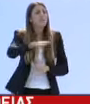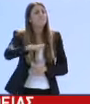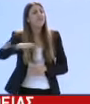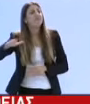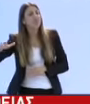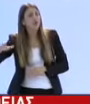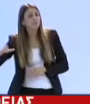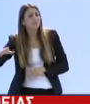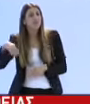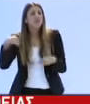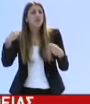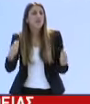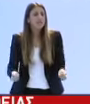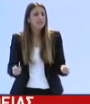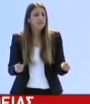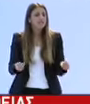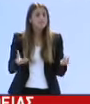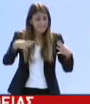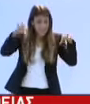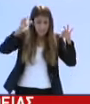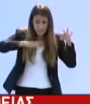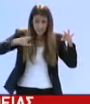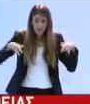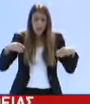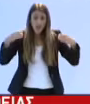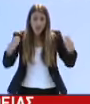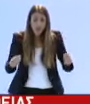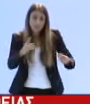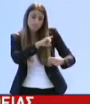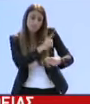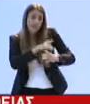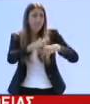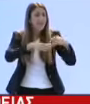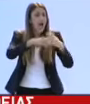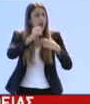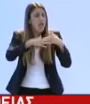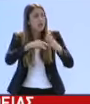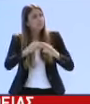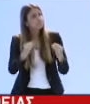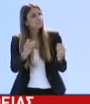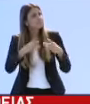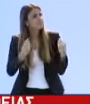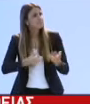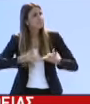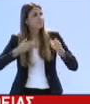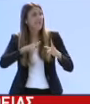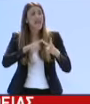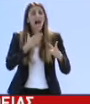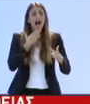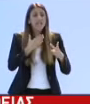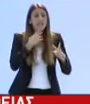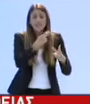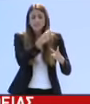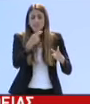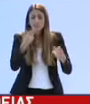τα εφόδια, κυρίως τα πρώτα βήματα, να αναπτύξουν τα ταλέντα τους. Αλληλεγγύη πάνω απ' όλα είναι